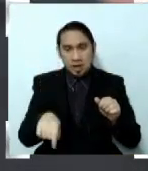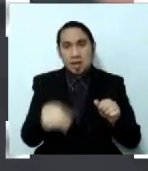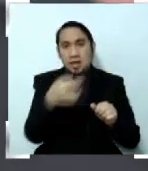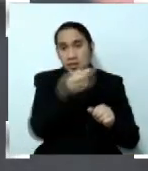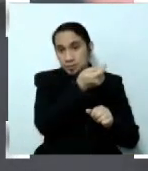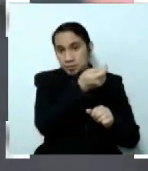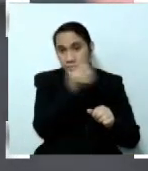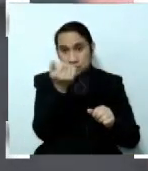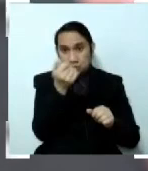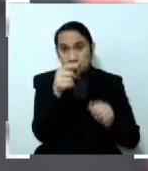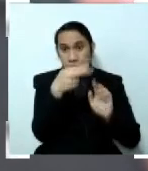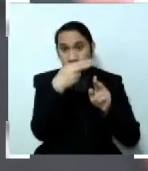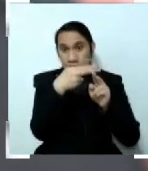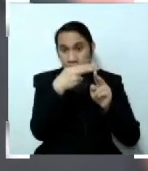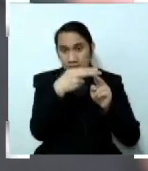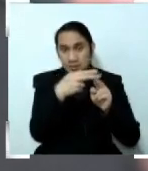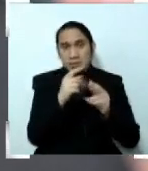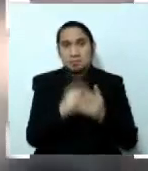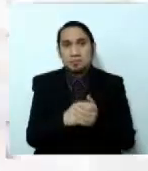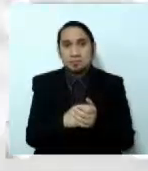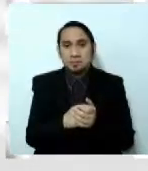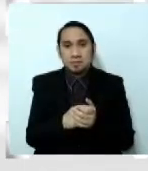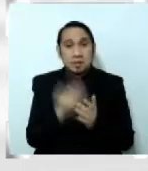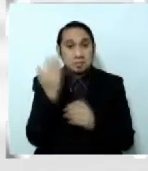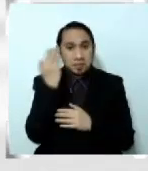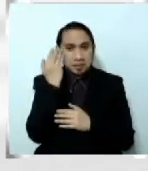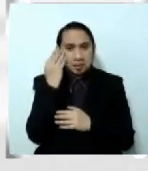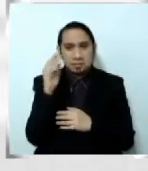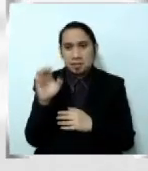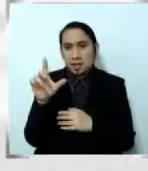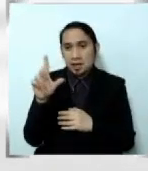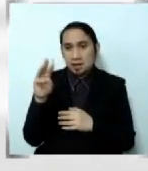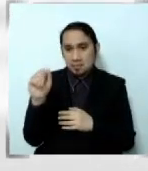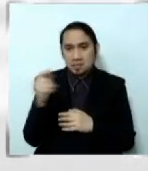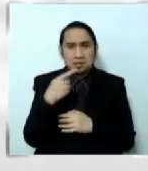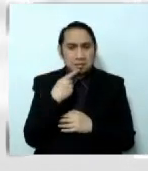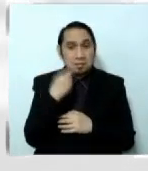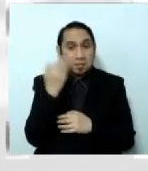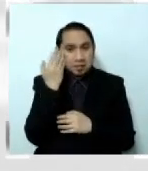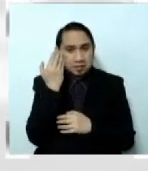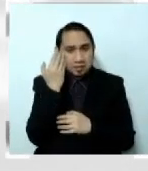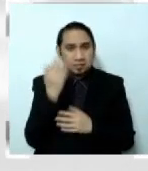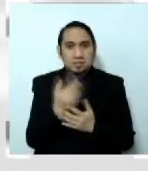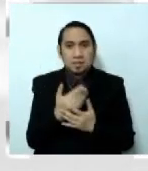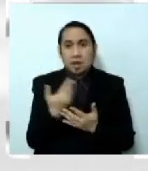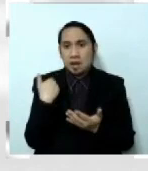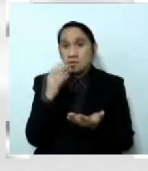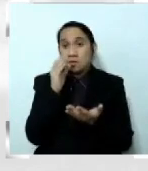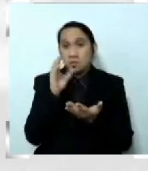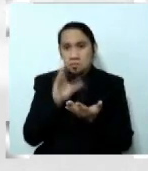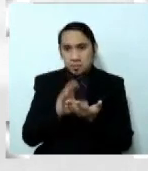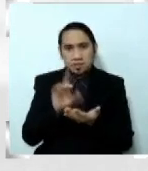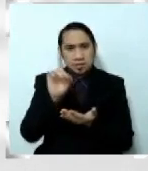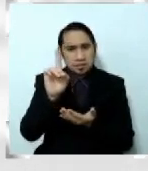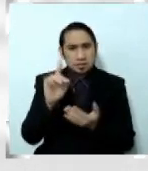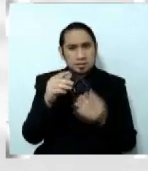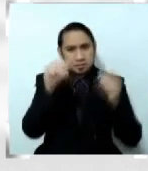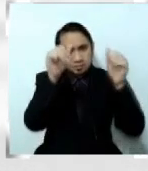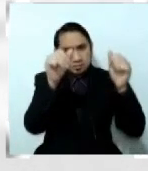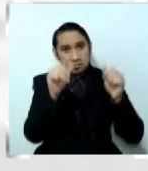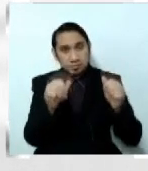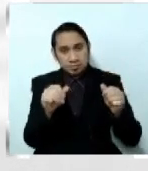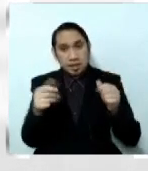pagkatao. Tawagin na lamang natin siyang Elma. Kwento niya, nagkomento raw siya kamakailan sa isang post ng isang